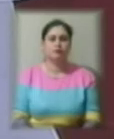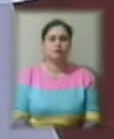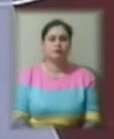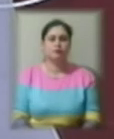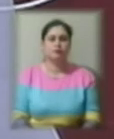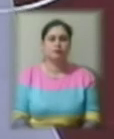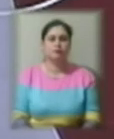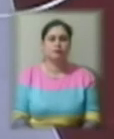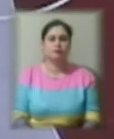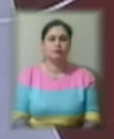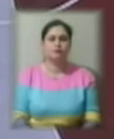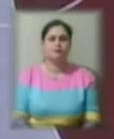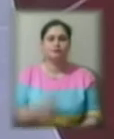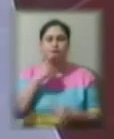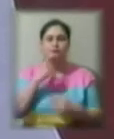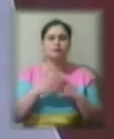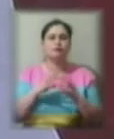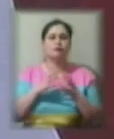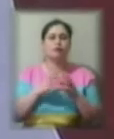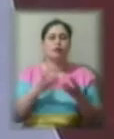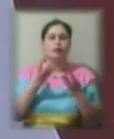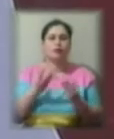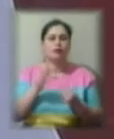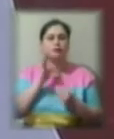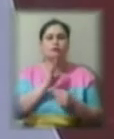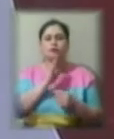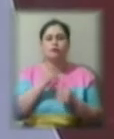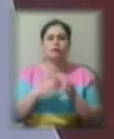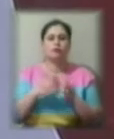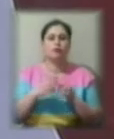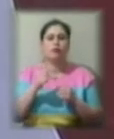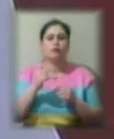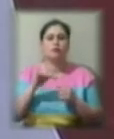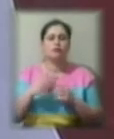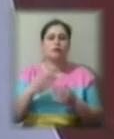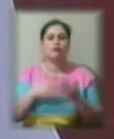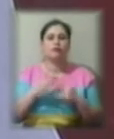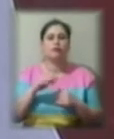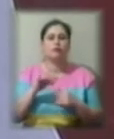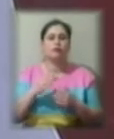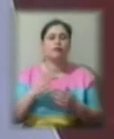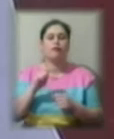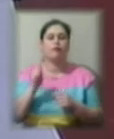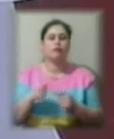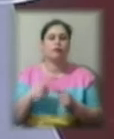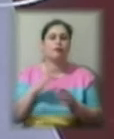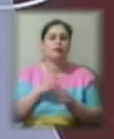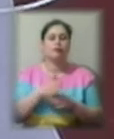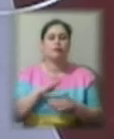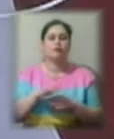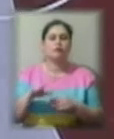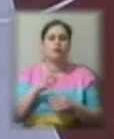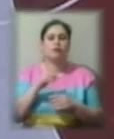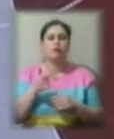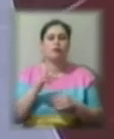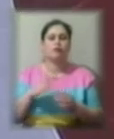Перед Міжнародним жіночим днем до Херсонського обласного госпіталю інвалідів та ветеранів війни завітали діти з колективу «Янголи добра». Разом